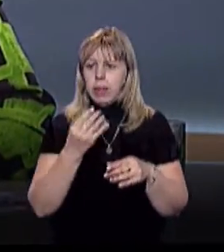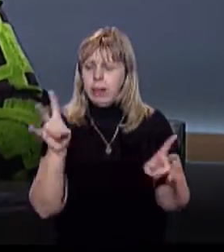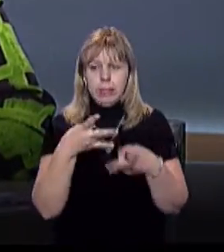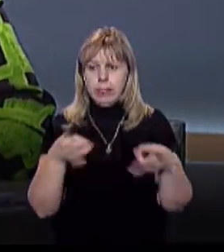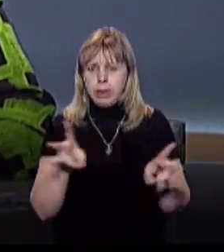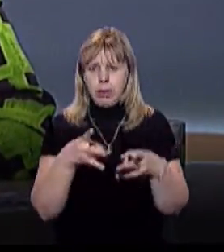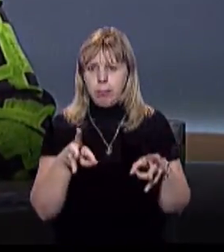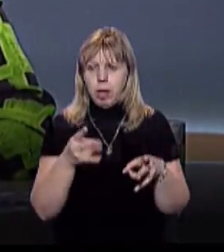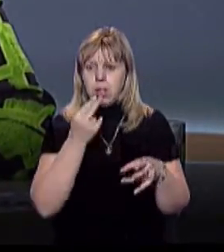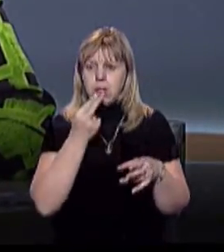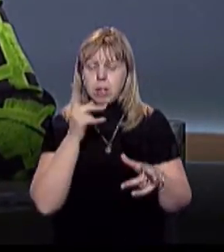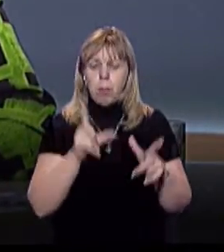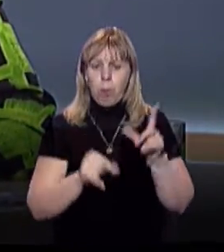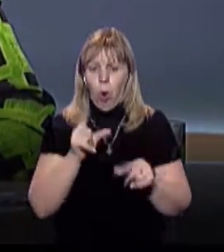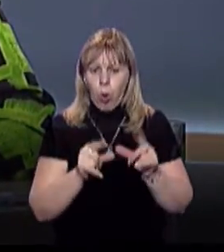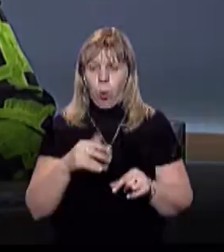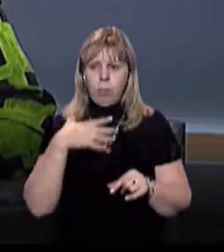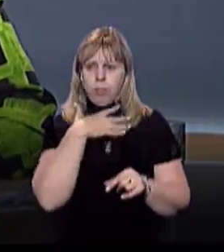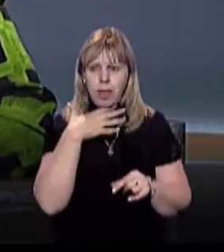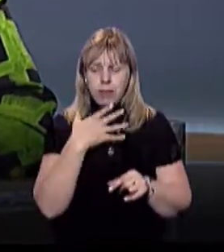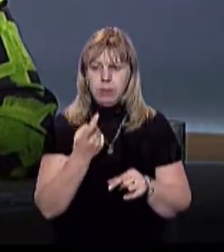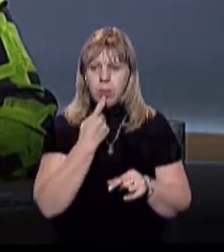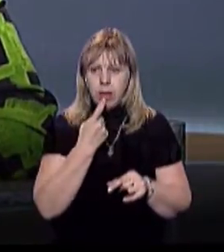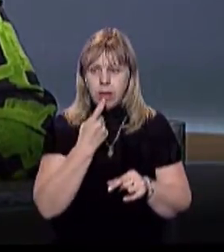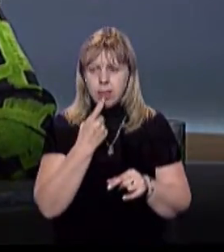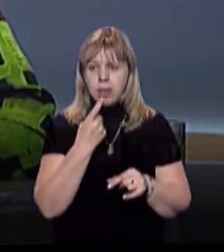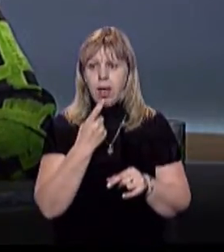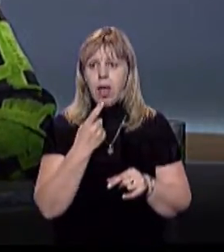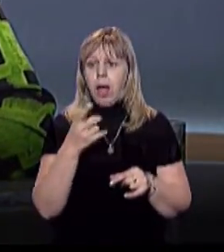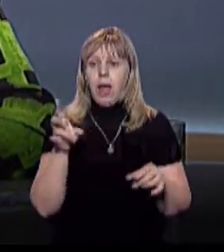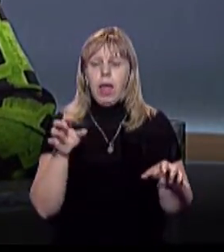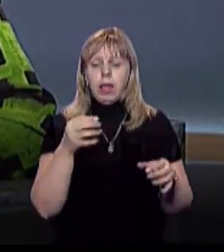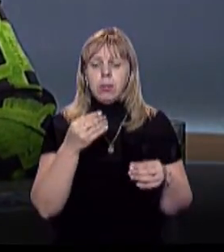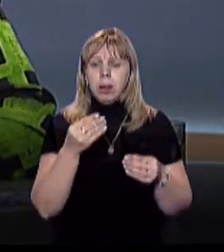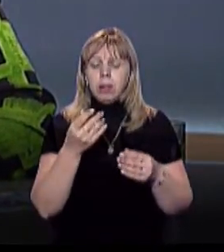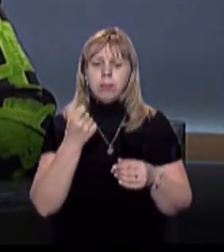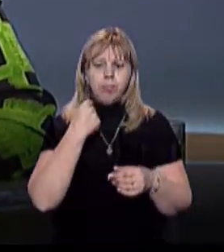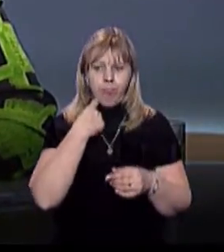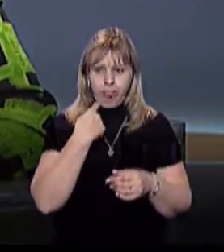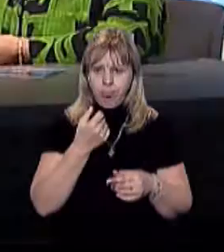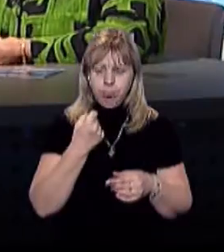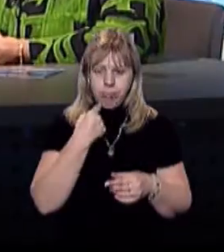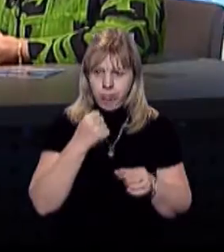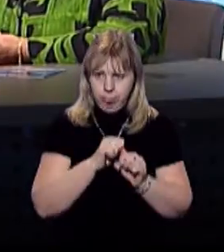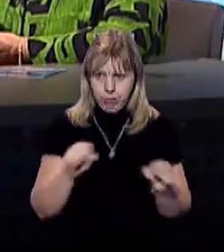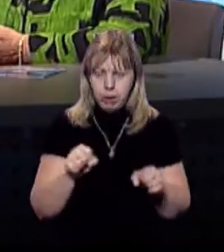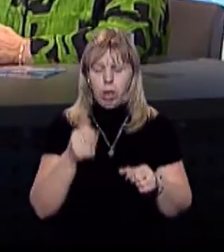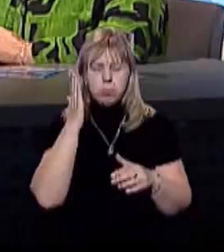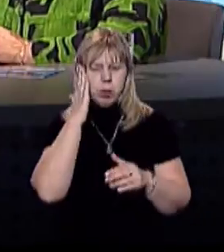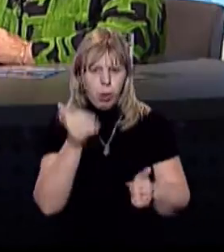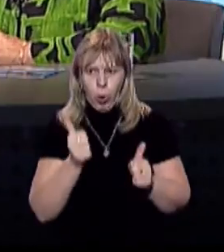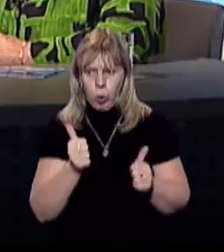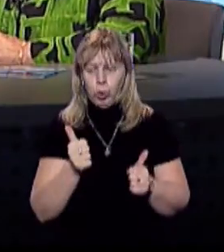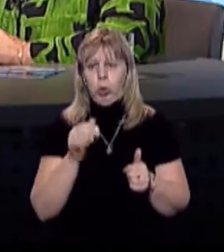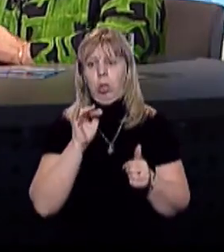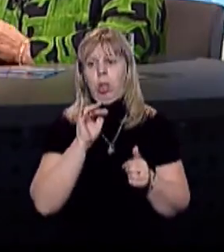їсти молоко, м'ясо, яйця, не вживати спиртні напої, добре виспатися. Відтак